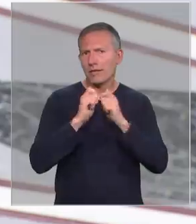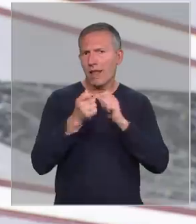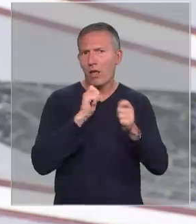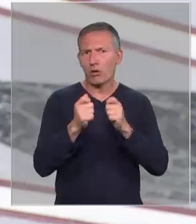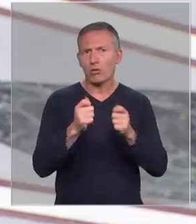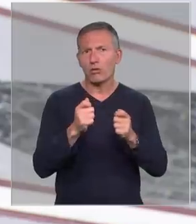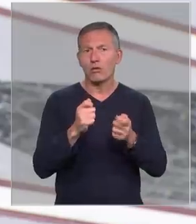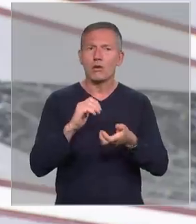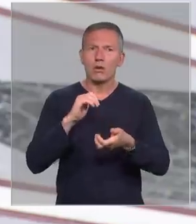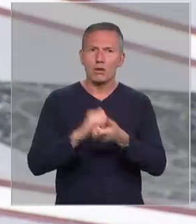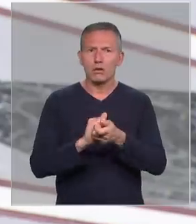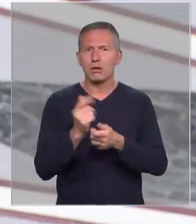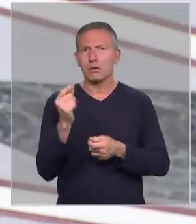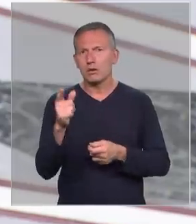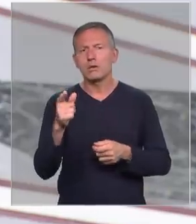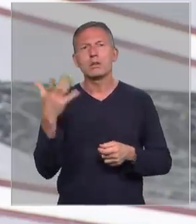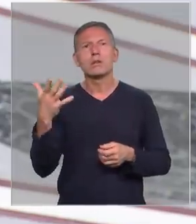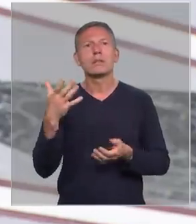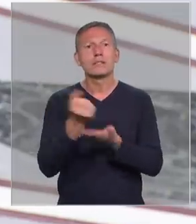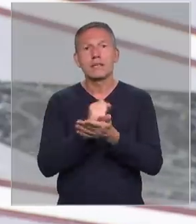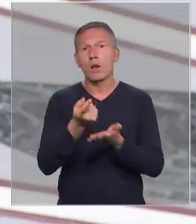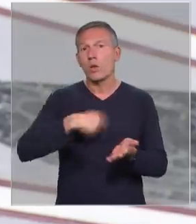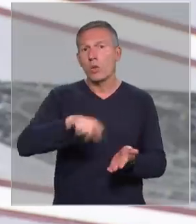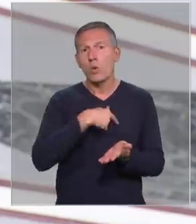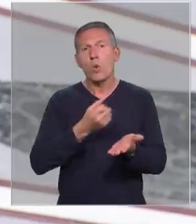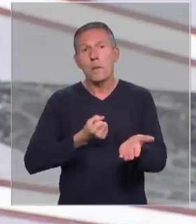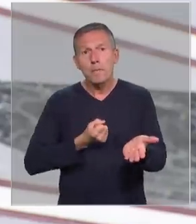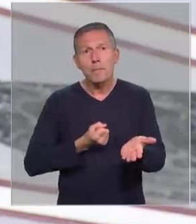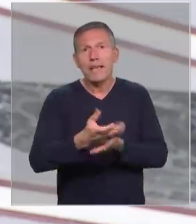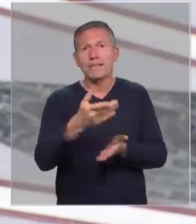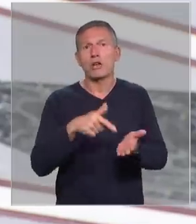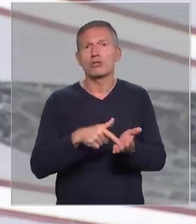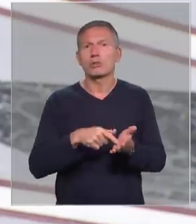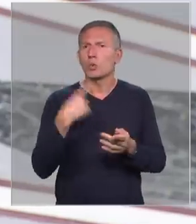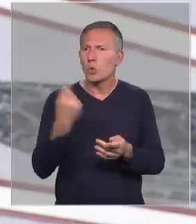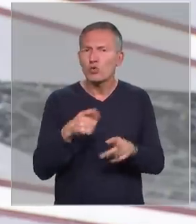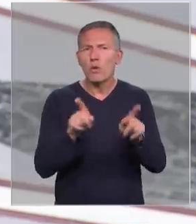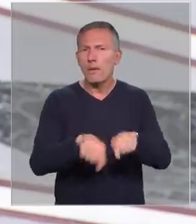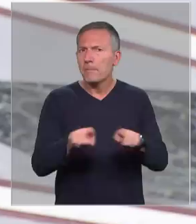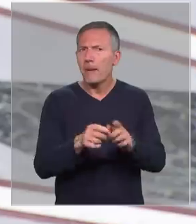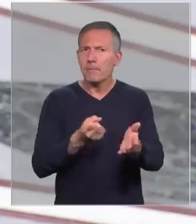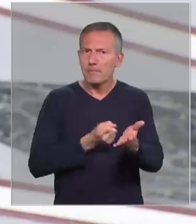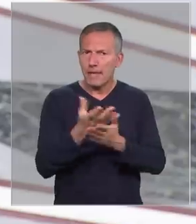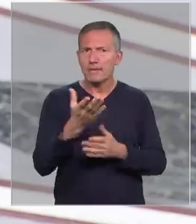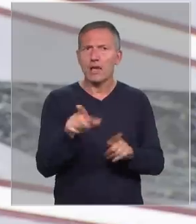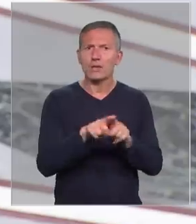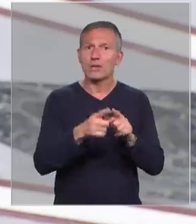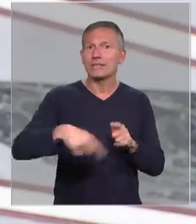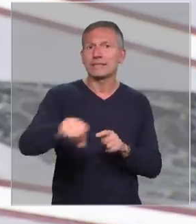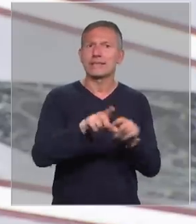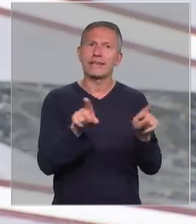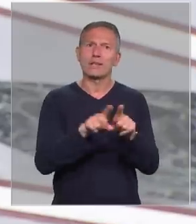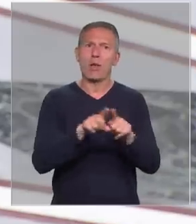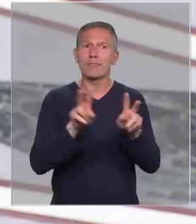tant qu'amis et partenaires du Sénégal, nous passons ce message, Monsieur le député, sans relâche, n'en doutez pas, et aux autorités comme